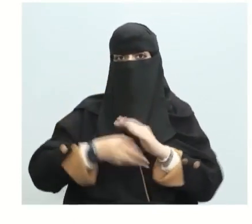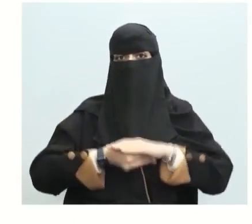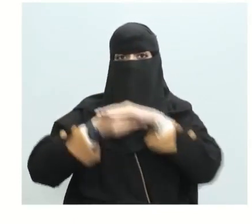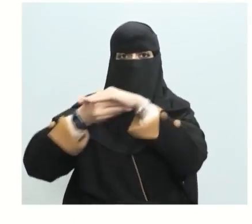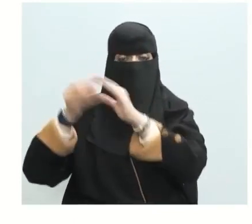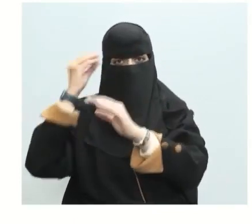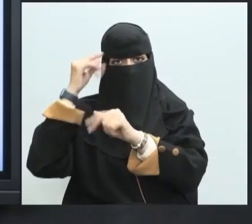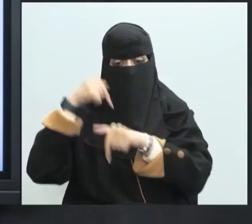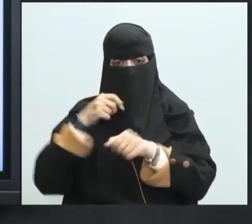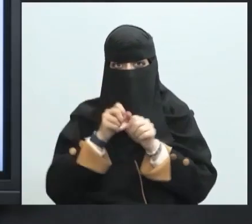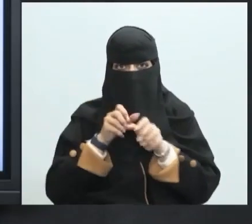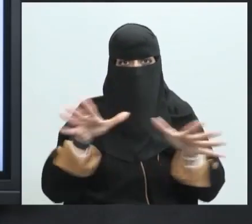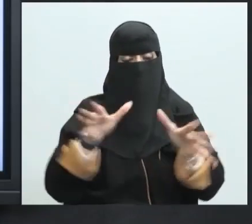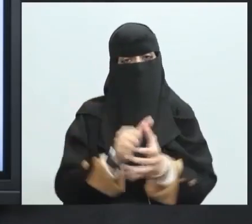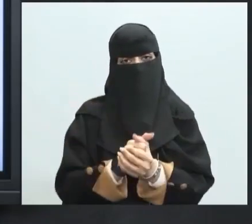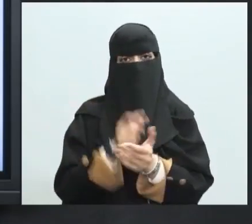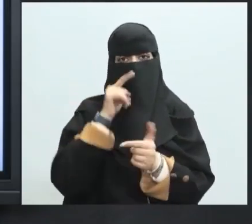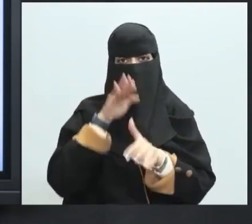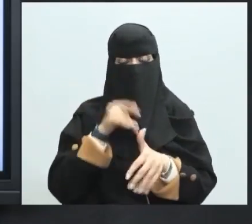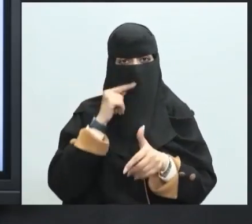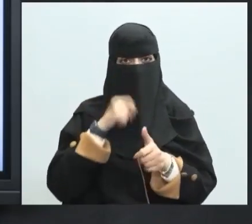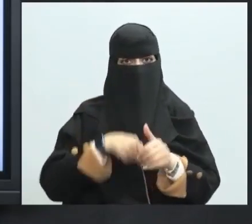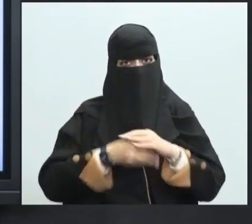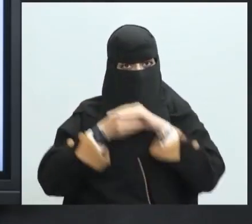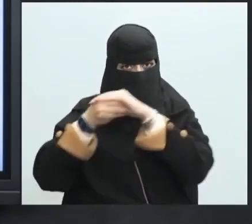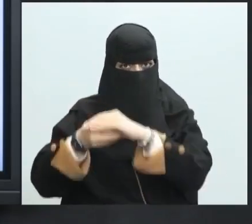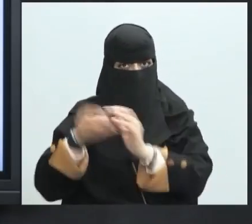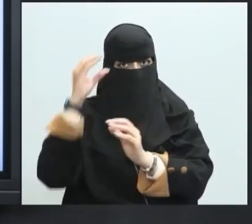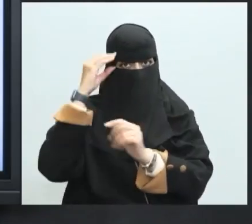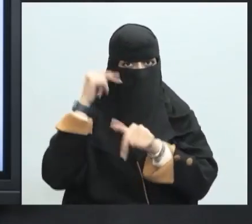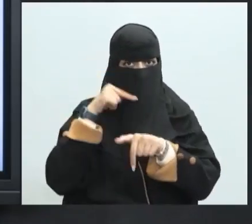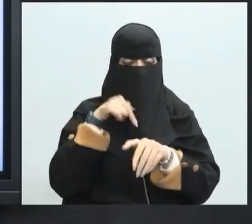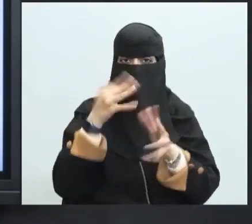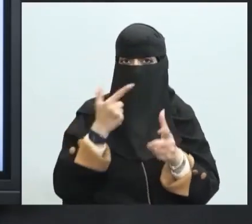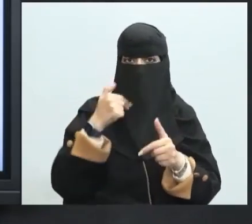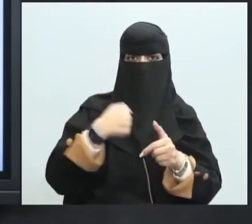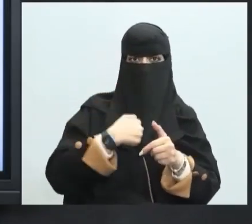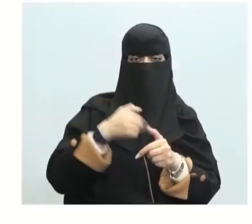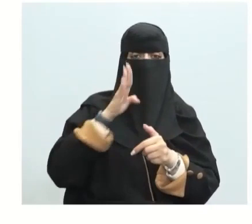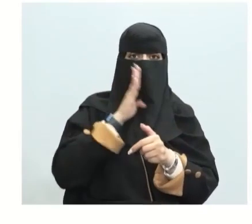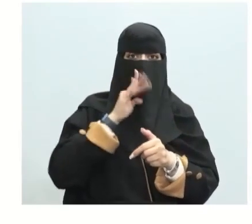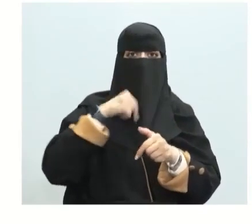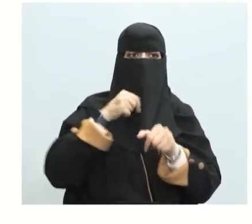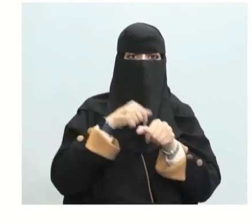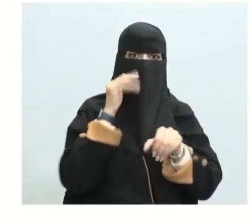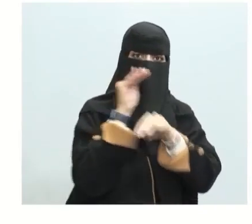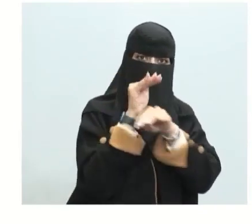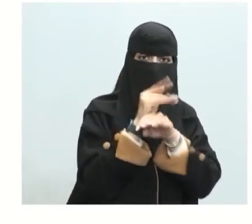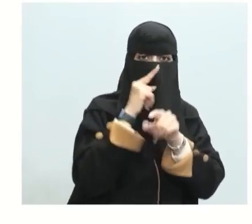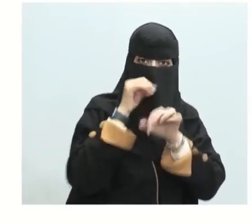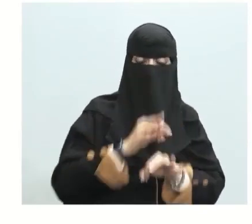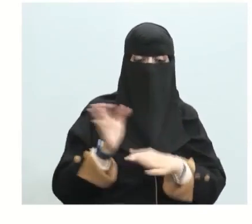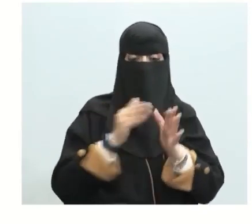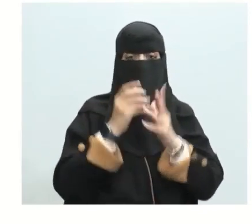نشره زكاه العلم نشره اصل الانسان يتعلم ثم يعلم وهذا الاصل المناسبه ما اهميه هذا